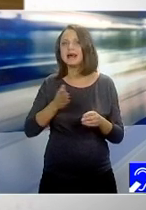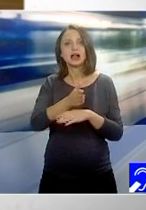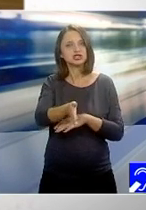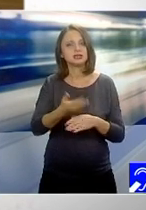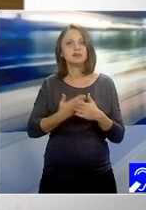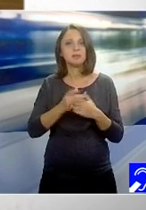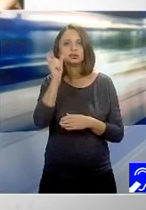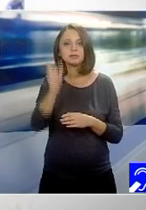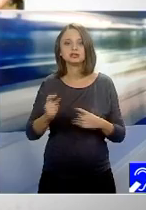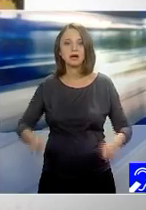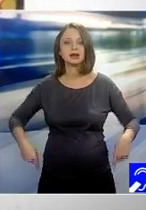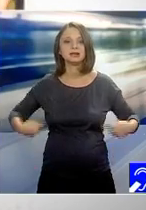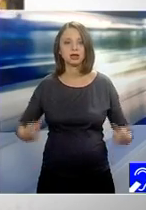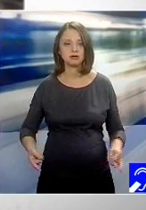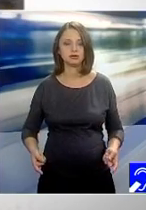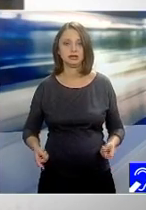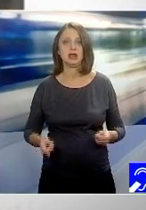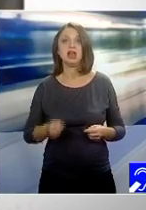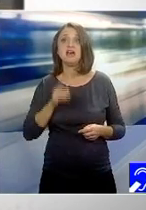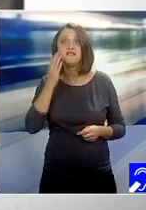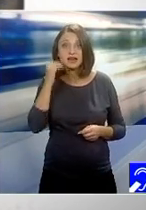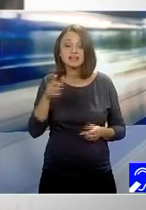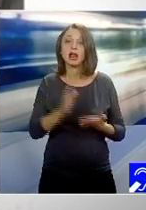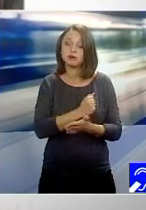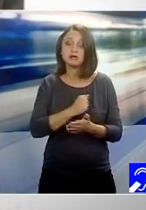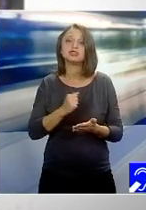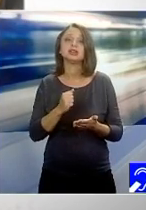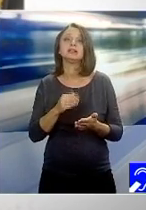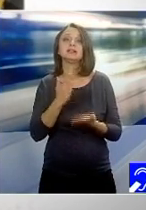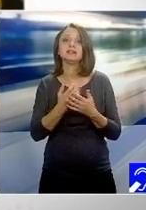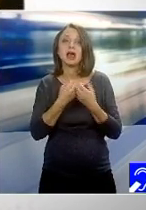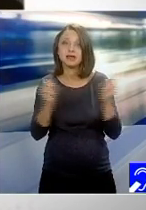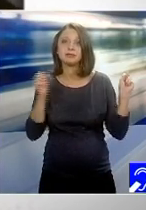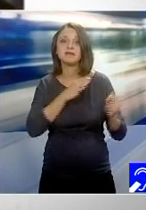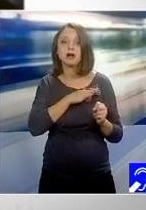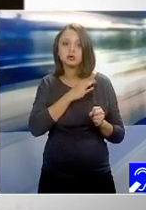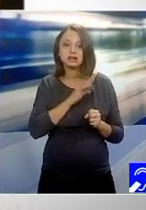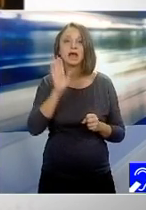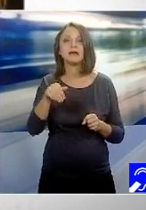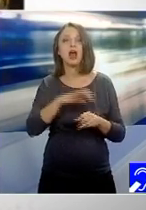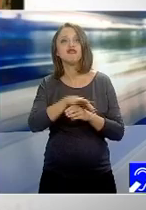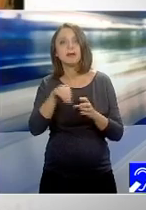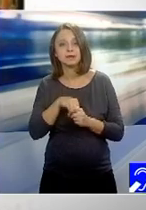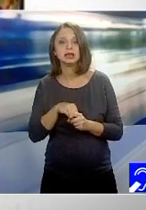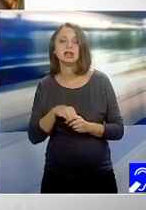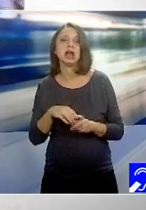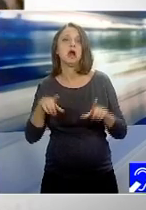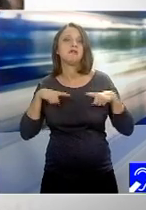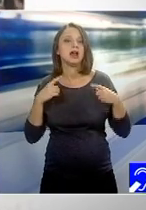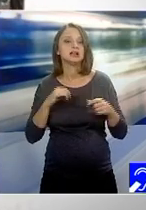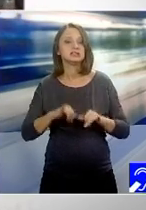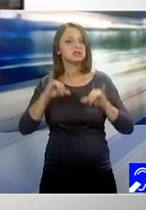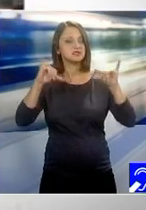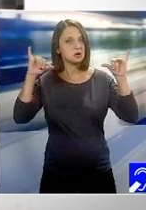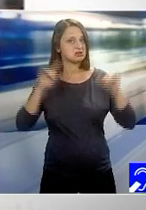facultăți și au multe dintre ele chiar și familii și au o viață extrem de dezvoltată, adică